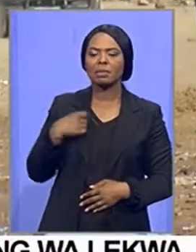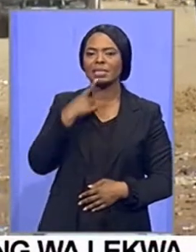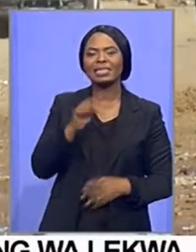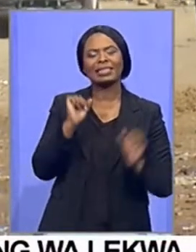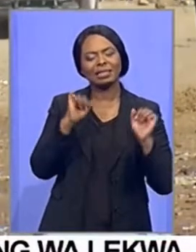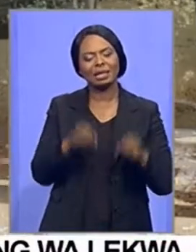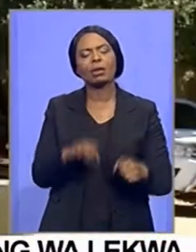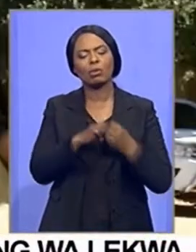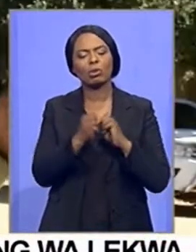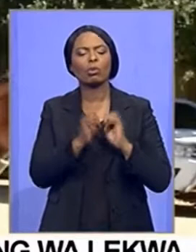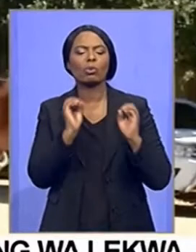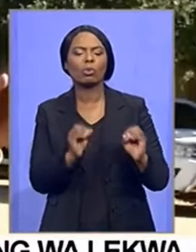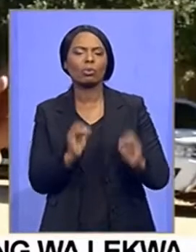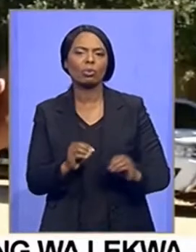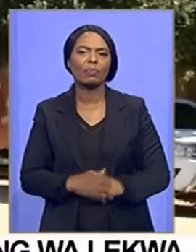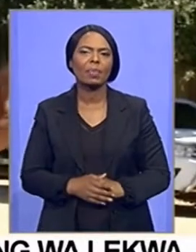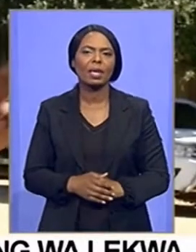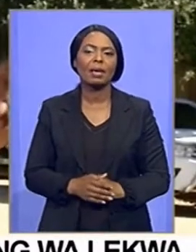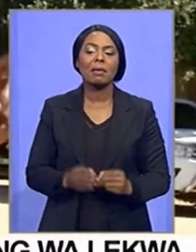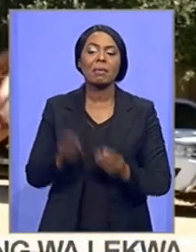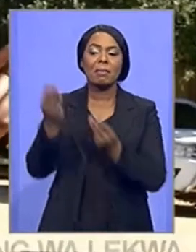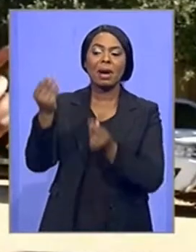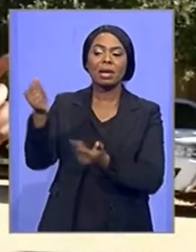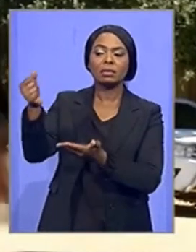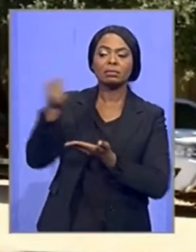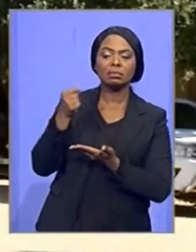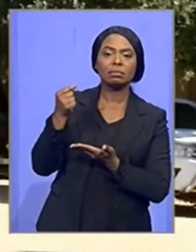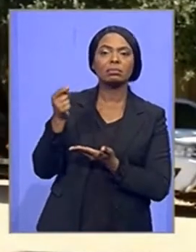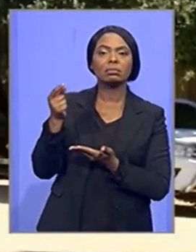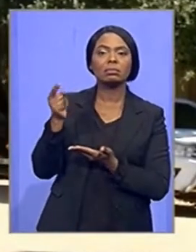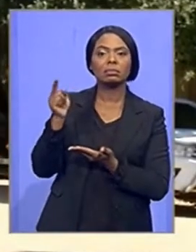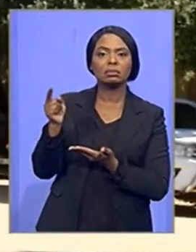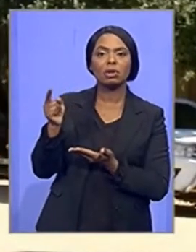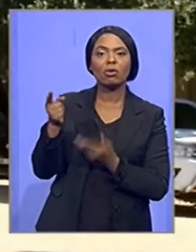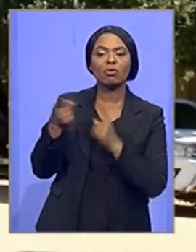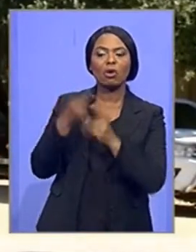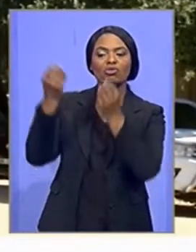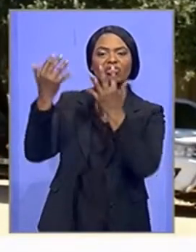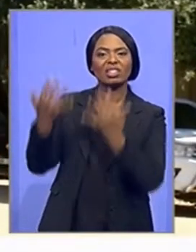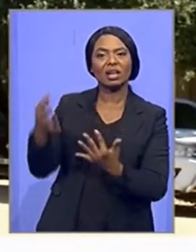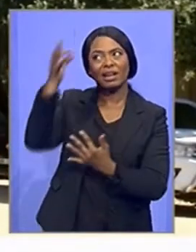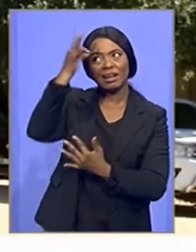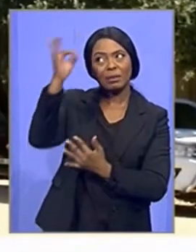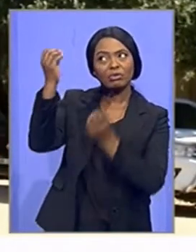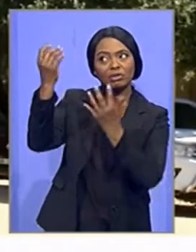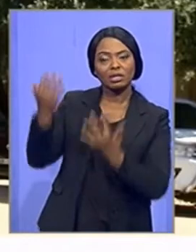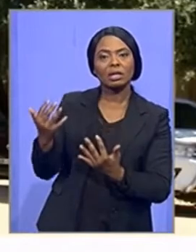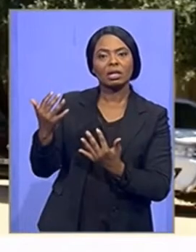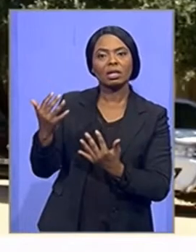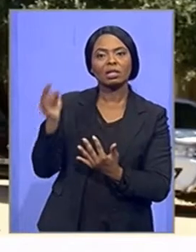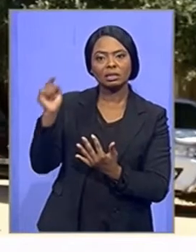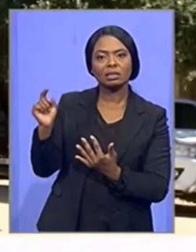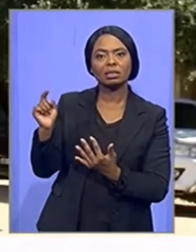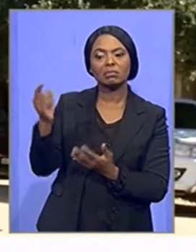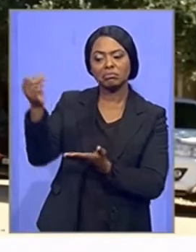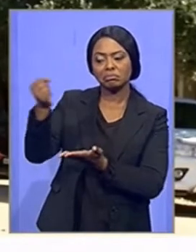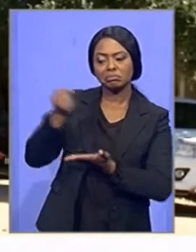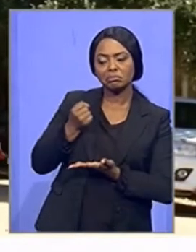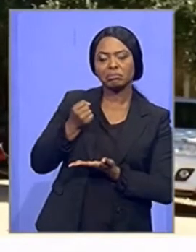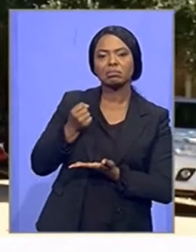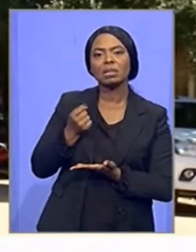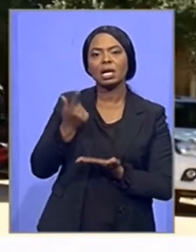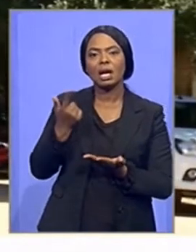dikgwetlo. Madi a o ra kreang ko pusong ko treasury a go ka bona gore re isa yang diprojeke